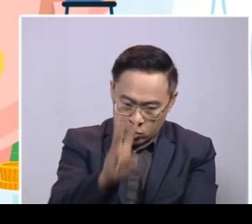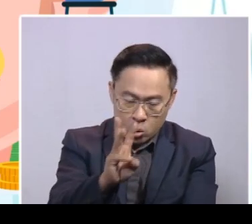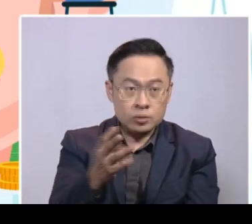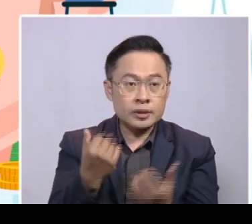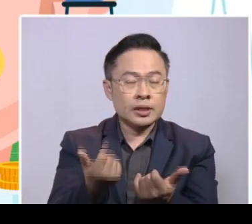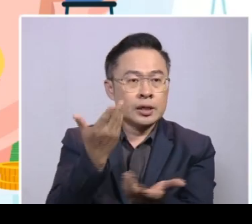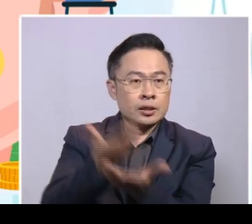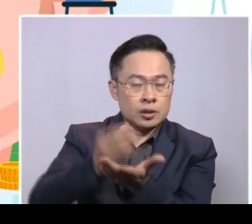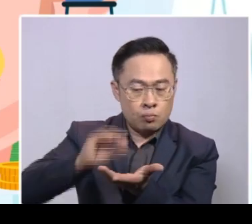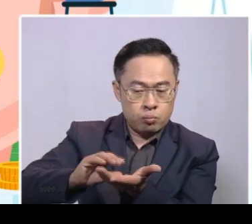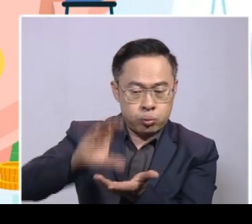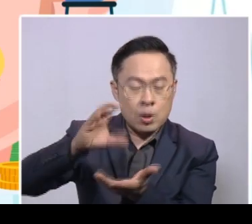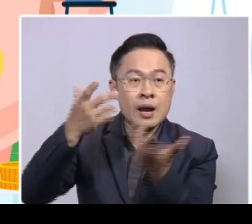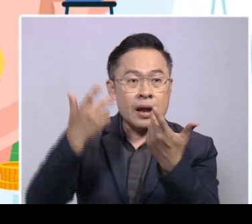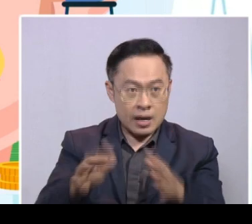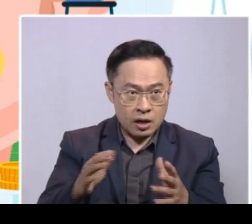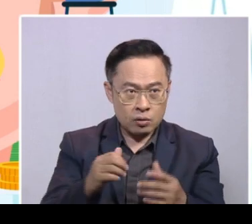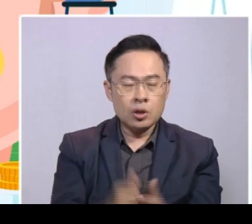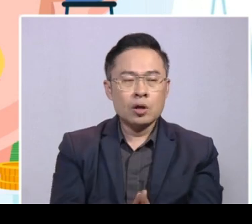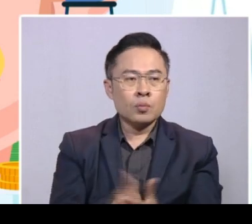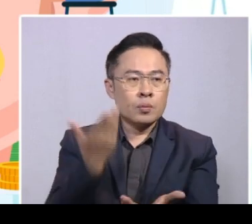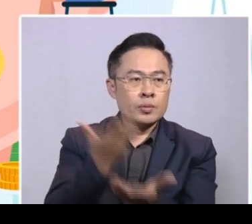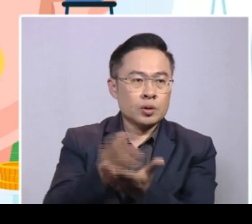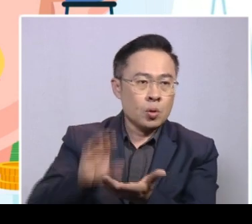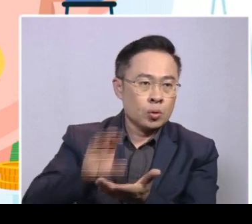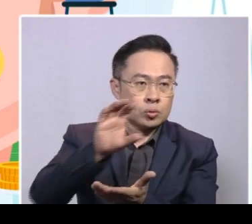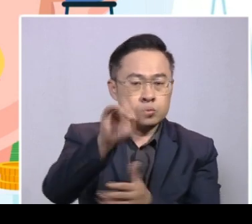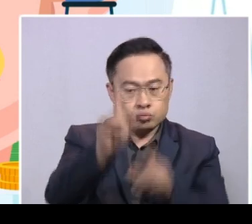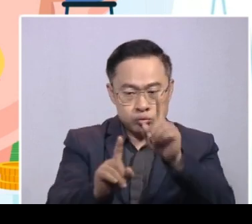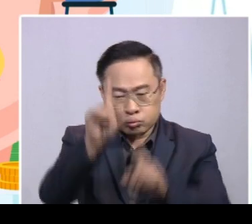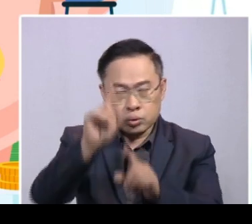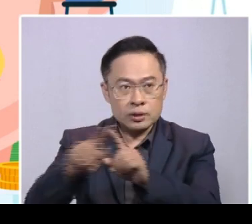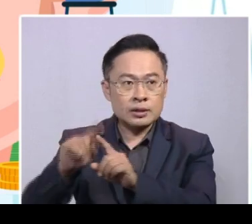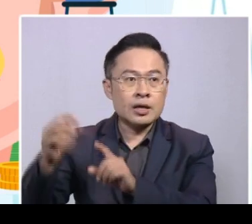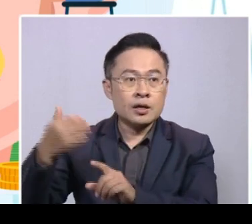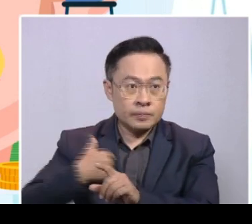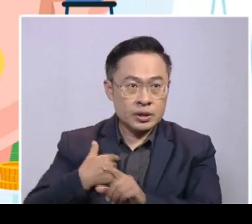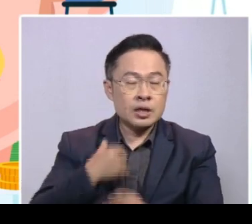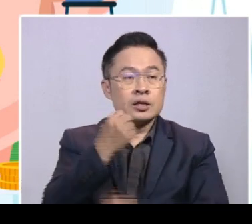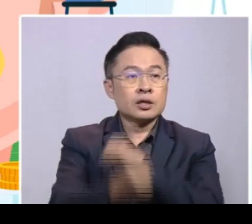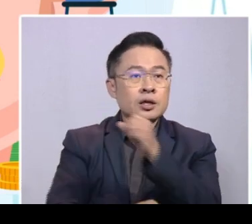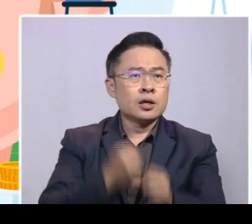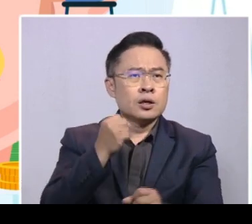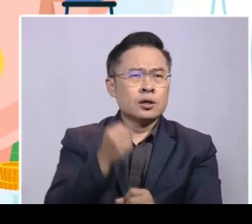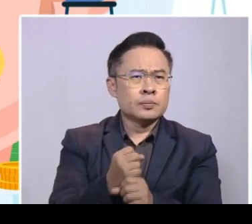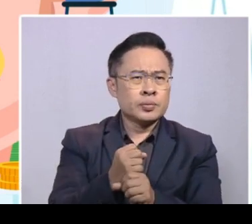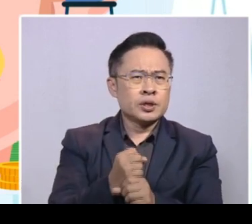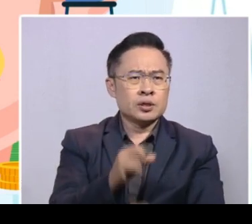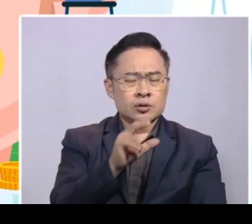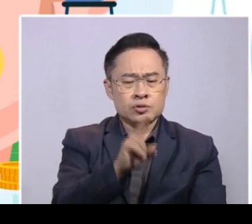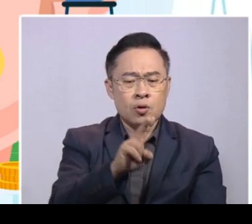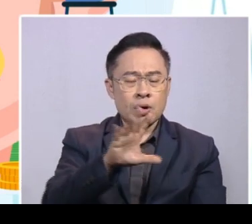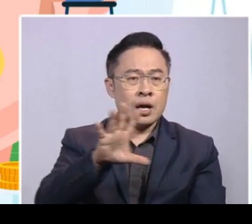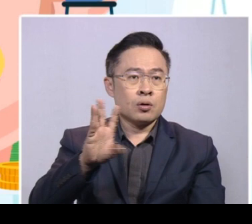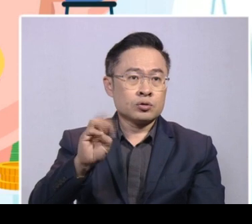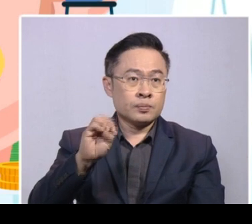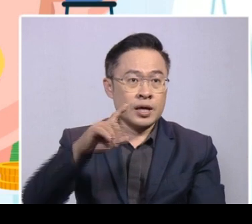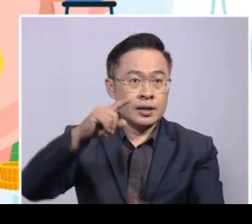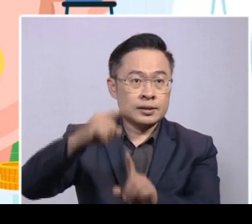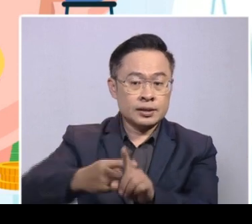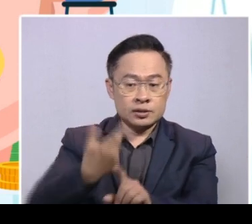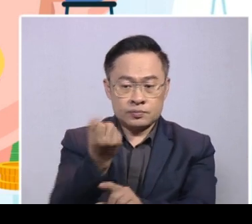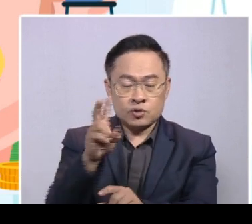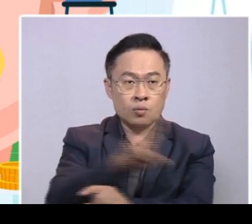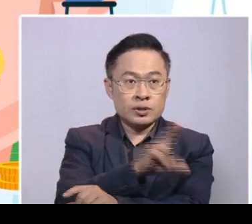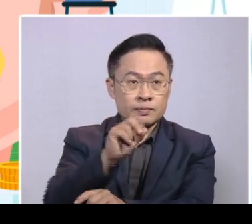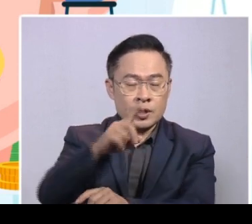เนองจากมีการลงทุเพิมขึ้ในระยะยาวโดย 31 ถันวาคม cab Crush 65 ก็มเงินสะสมอยู่ที่ 2.2